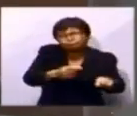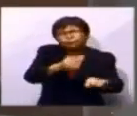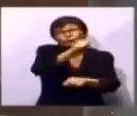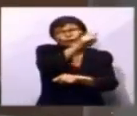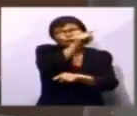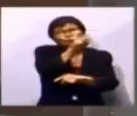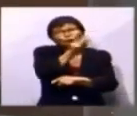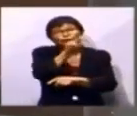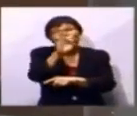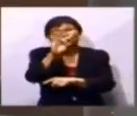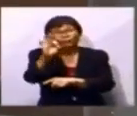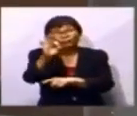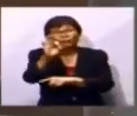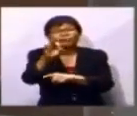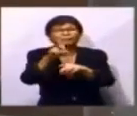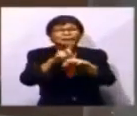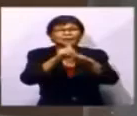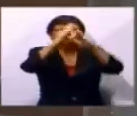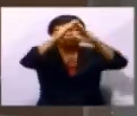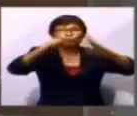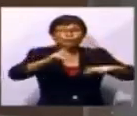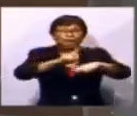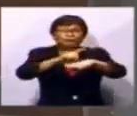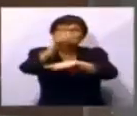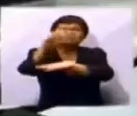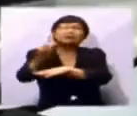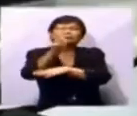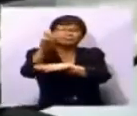di kediaman keluarganya di Damansara.